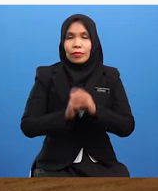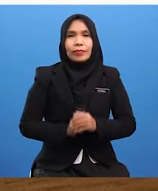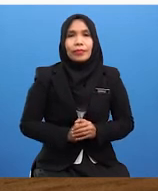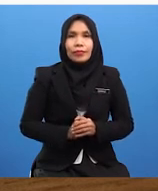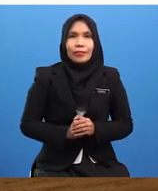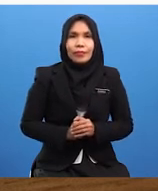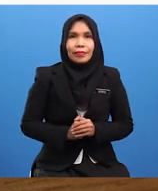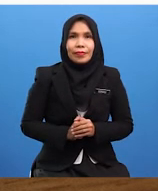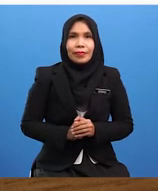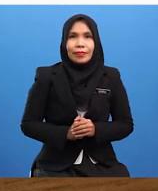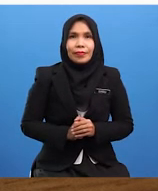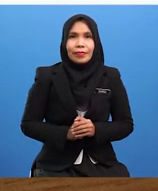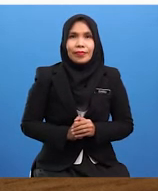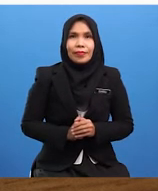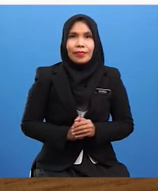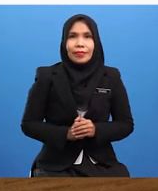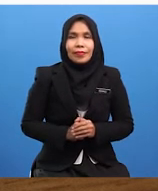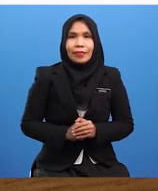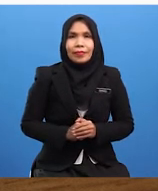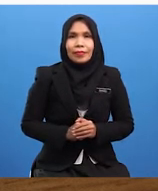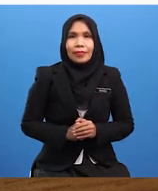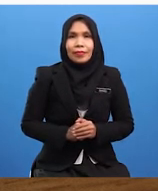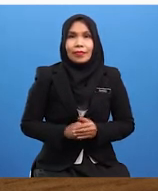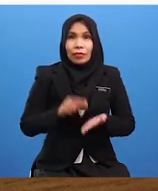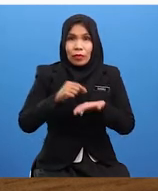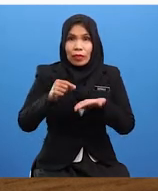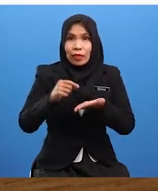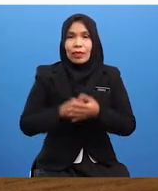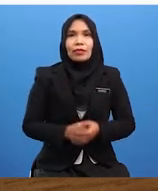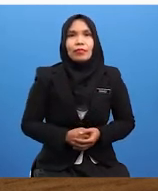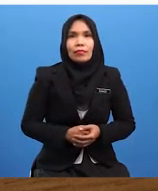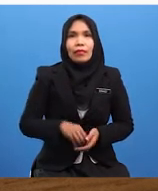ialah kaedah tulisan atau engraving,